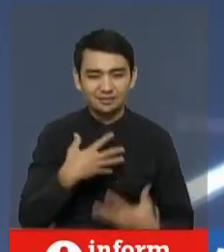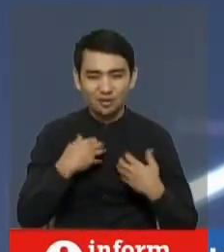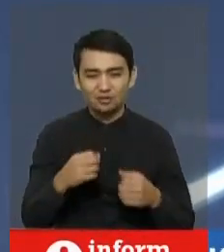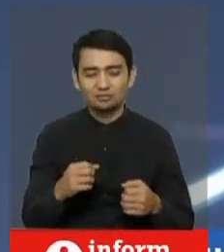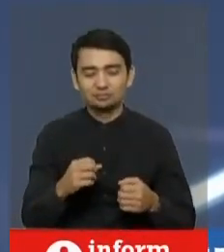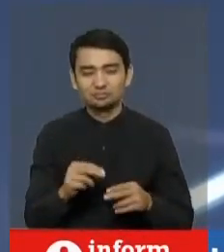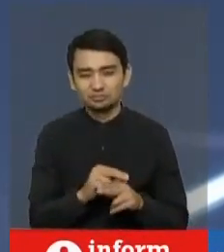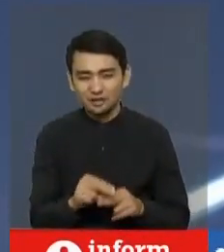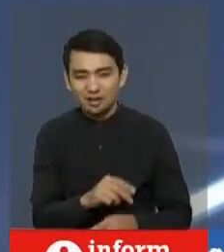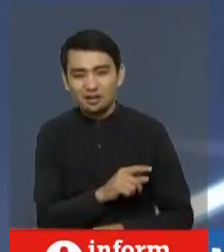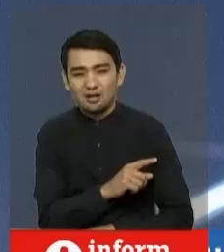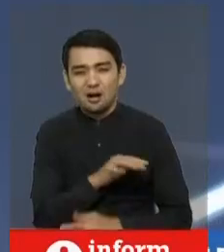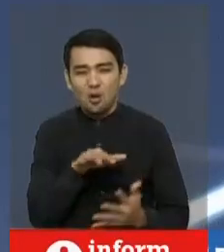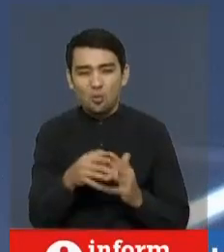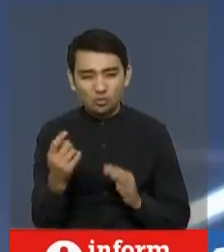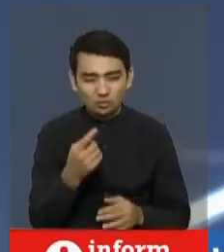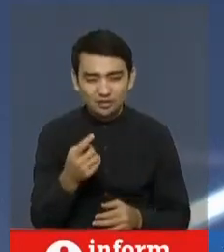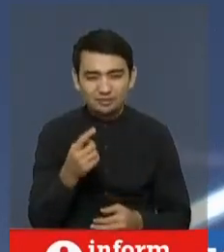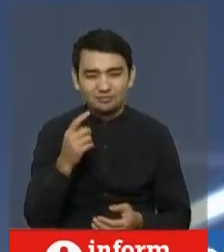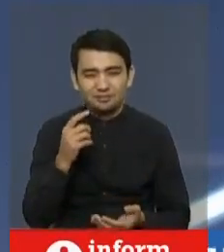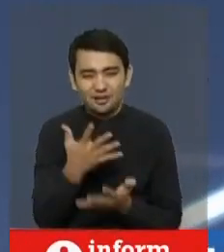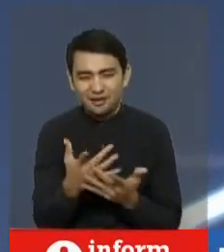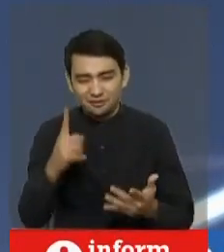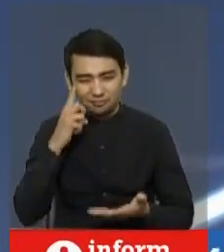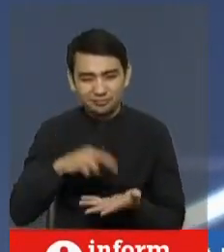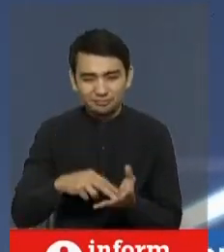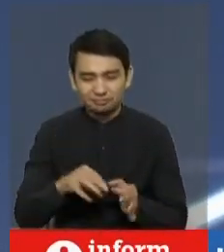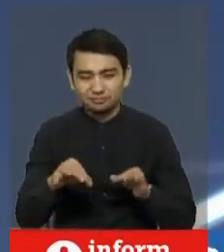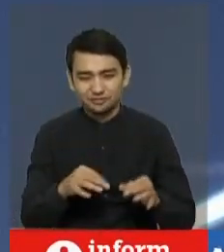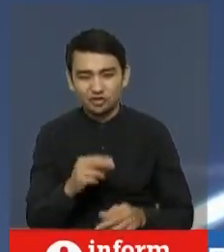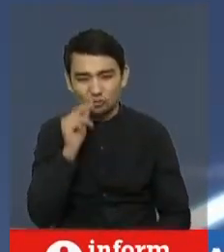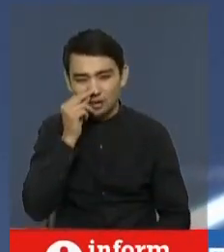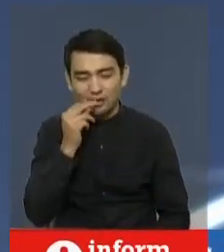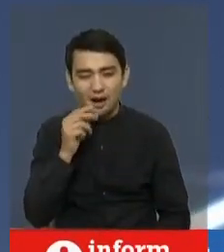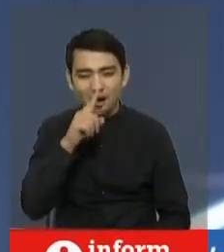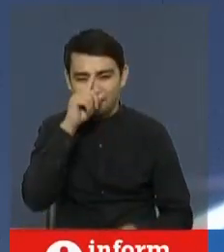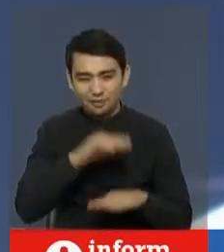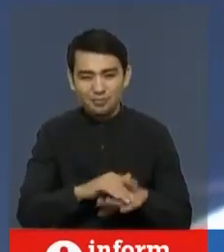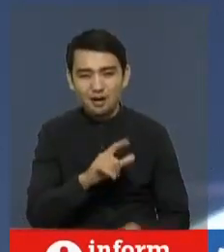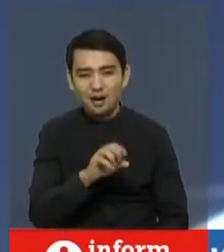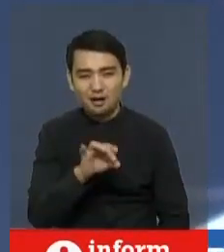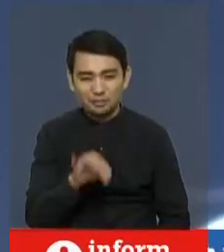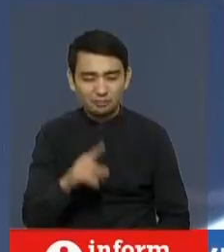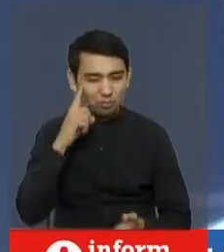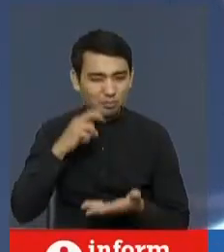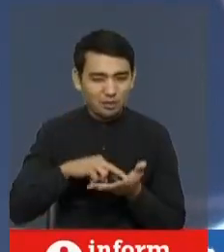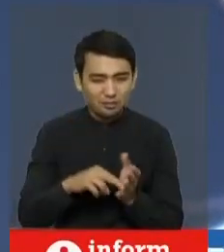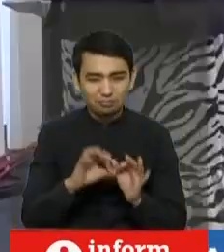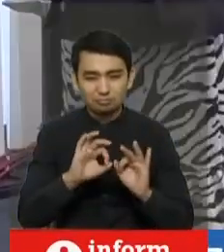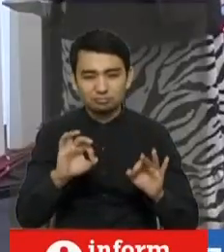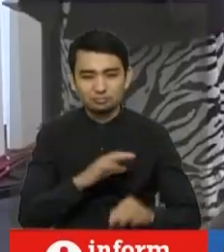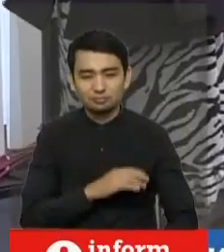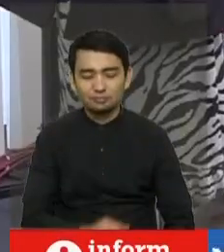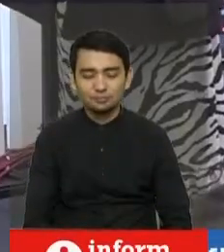шаруашылық салаларындағы жобаларға жұмсалады. Астанада есеп берген Шымкент әкімі Ғабит Сыздықбеков осындай тың жоспарларымен бөлісті.